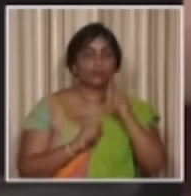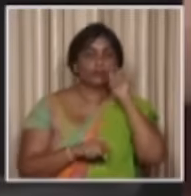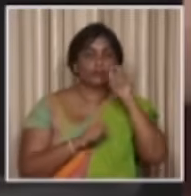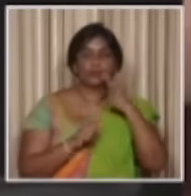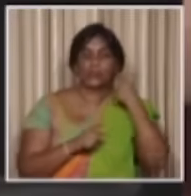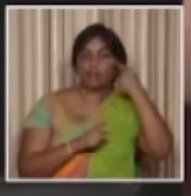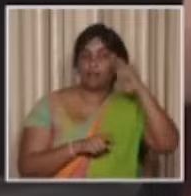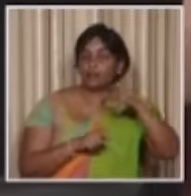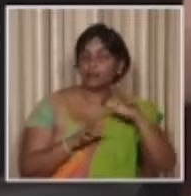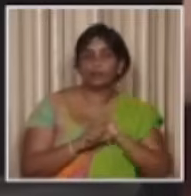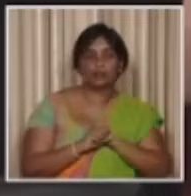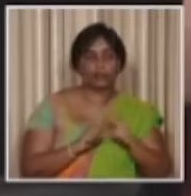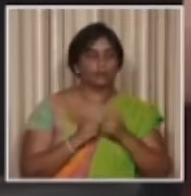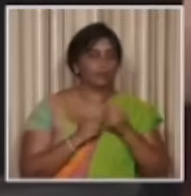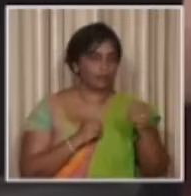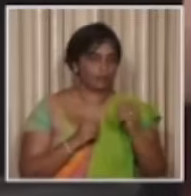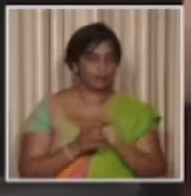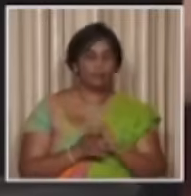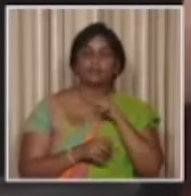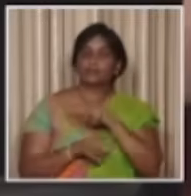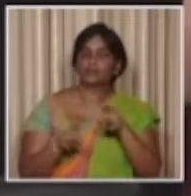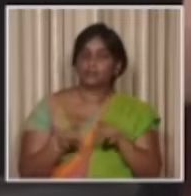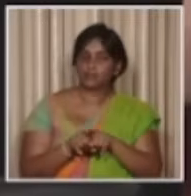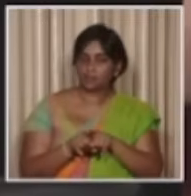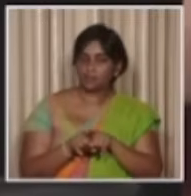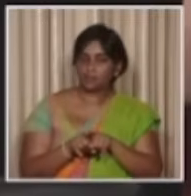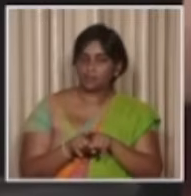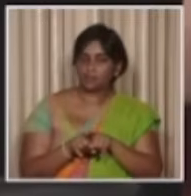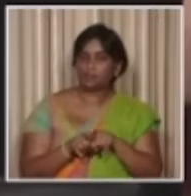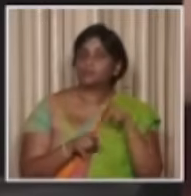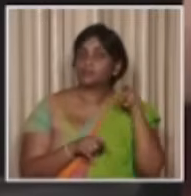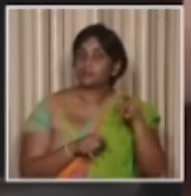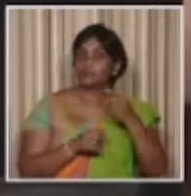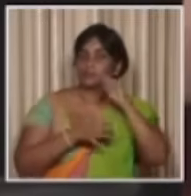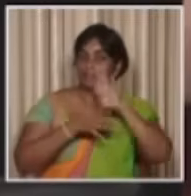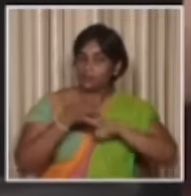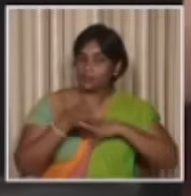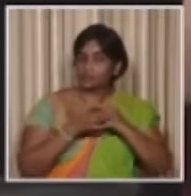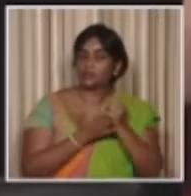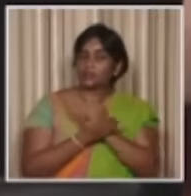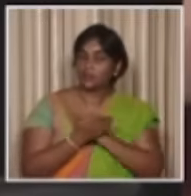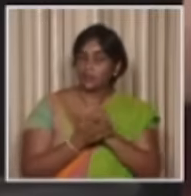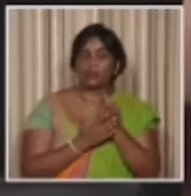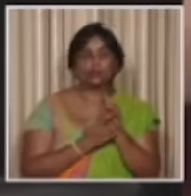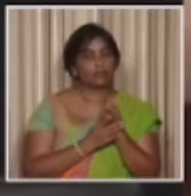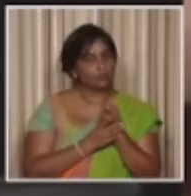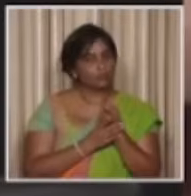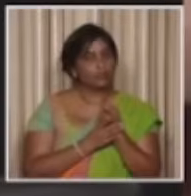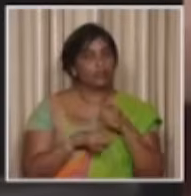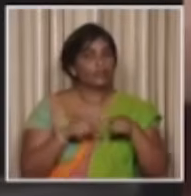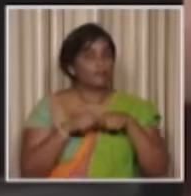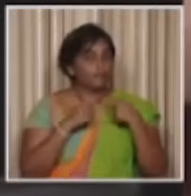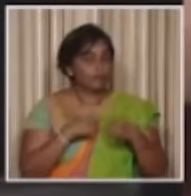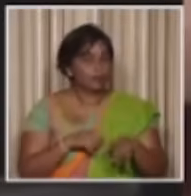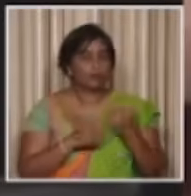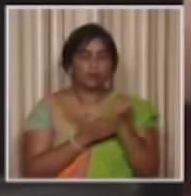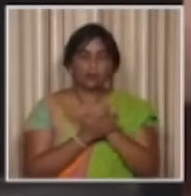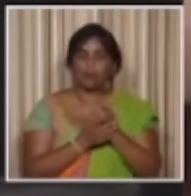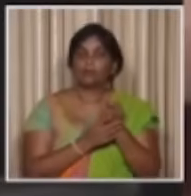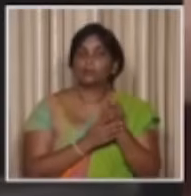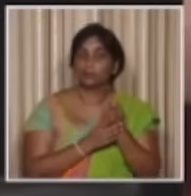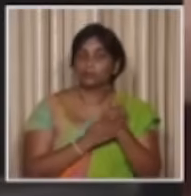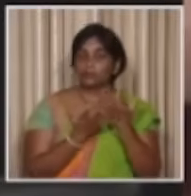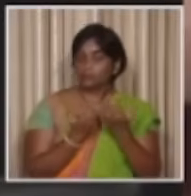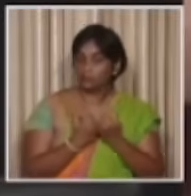ජනතාවගේ අවිශ්වාසය නැති කරන්න. ඒ වගේම ඒ අයවැහි සෑම සතයක්ම වියදම් කිරීමක් සෑම